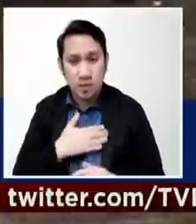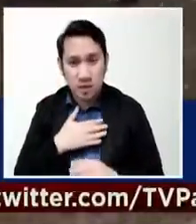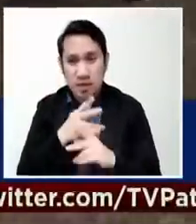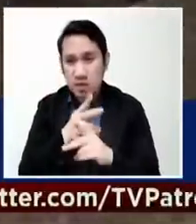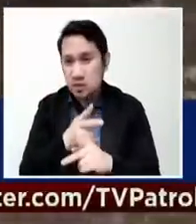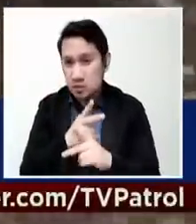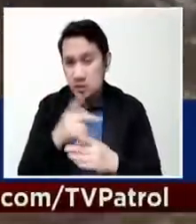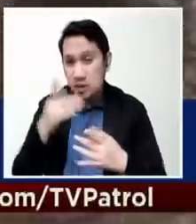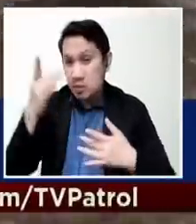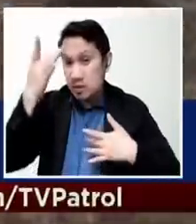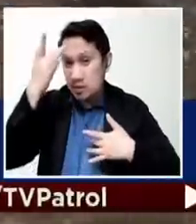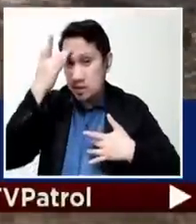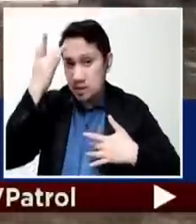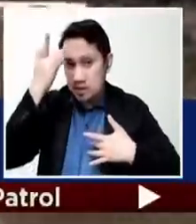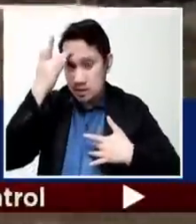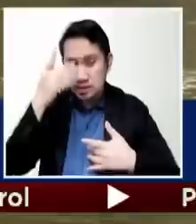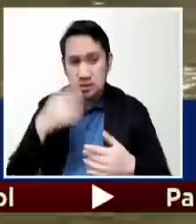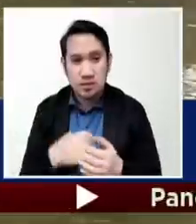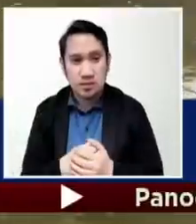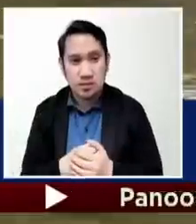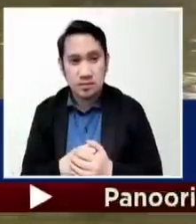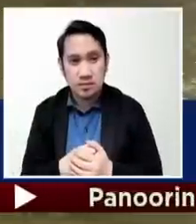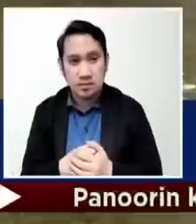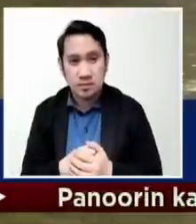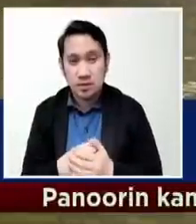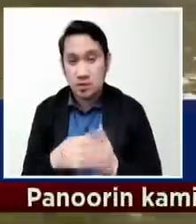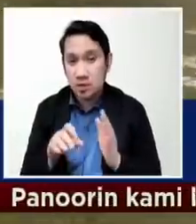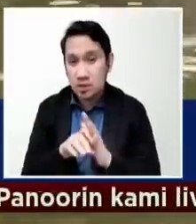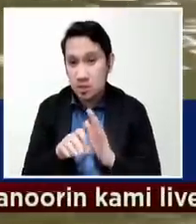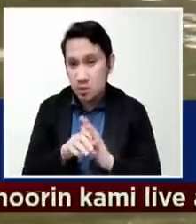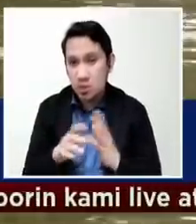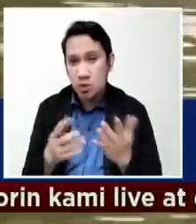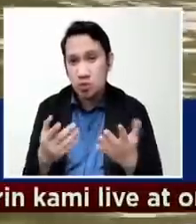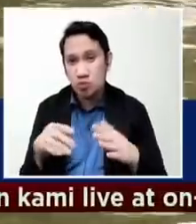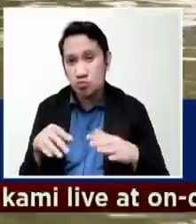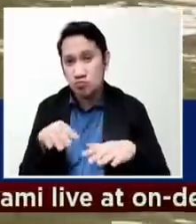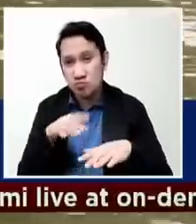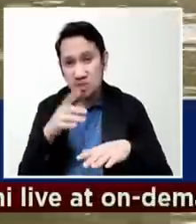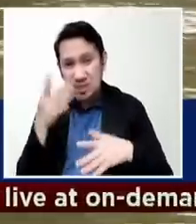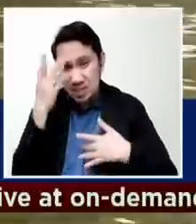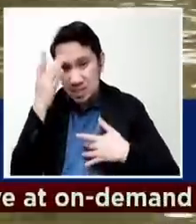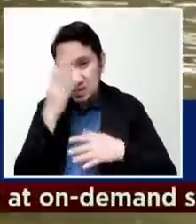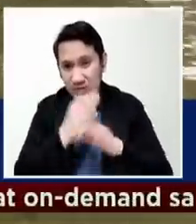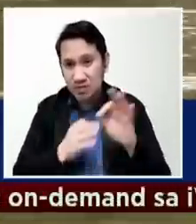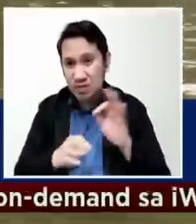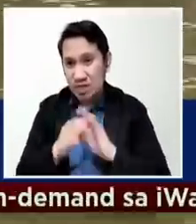na dulot ng pagkababad ng mga paa sa baha tulad ng alipunga at leptospirosis.